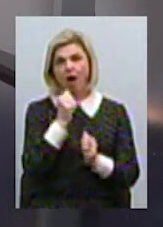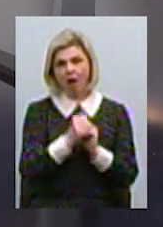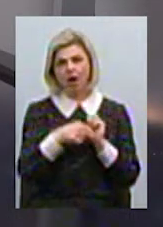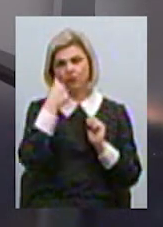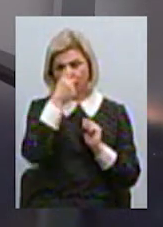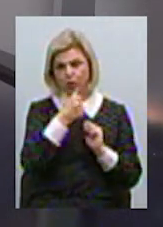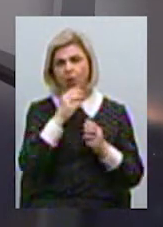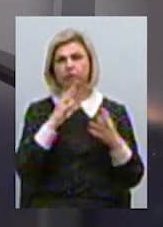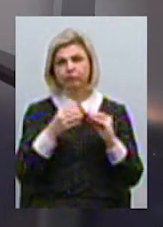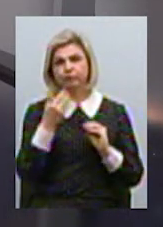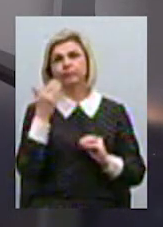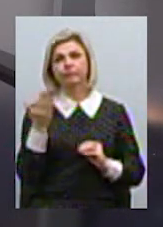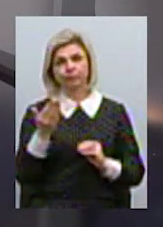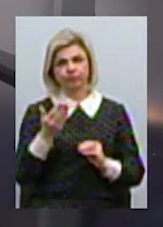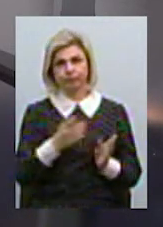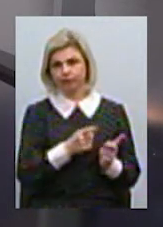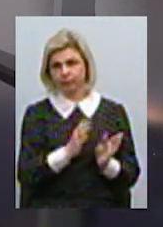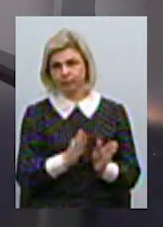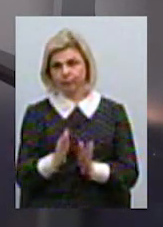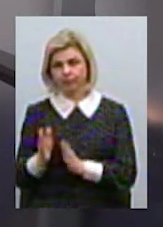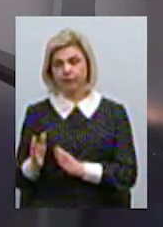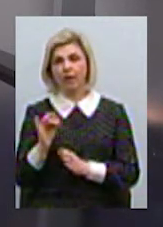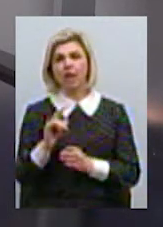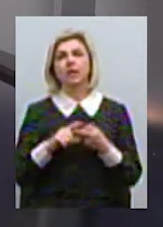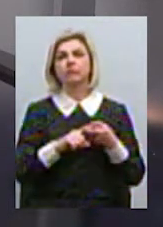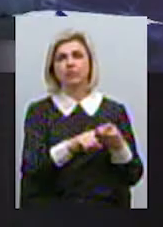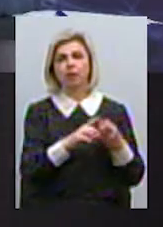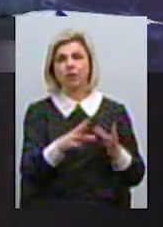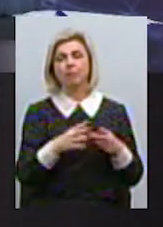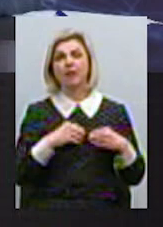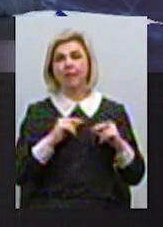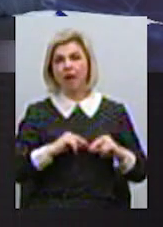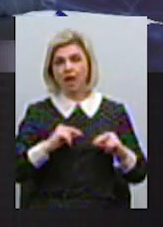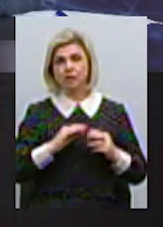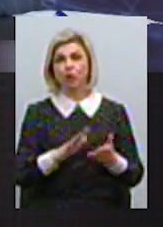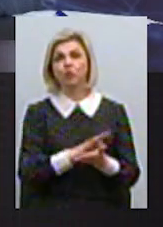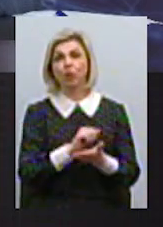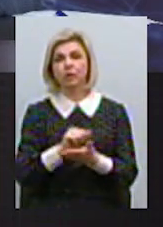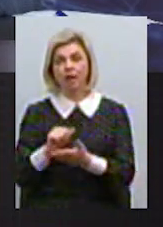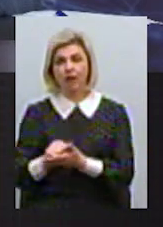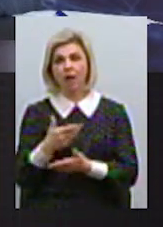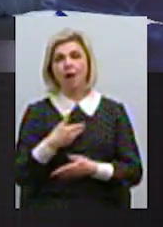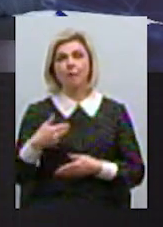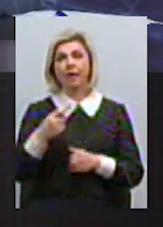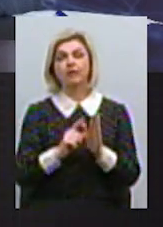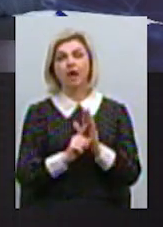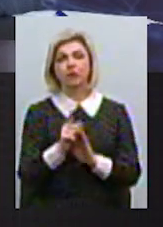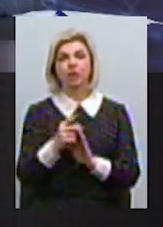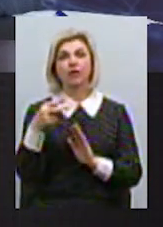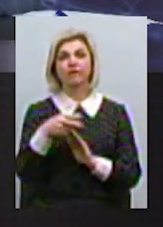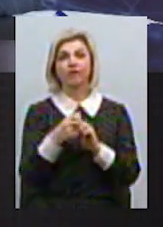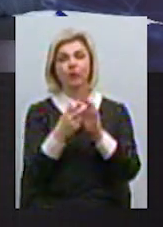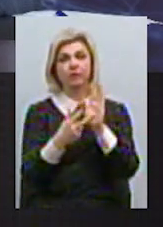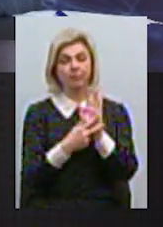що саме завдяки тісній співпраці з журналістською спільнотою ми започаткували у 18-му